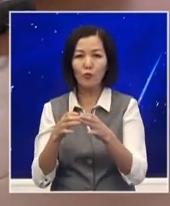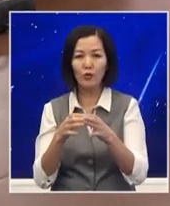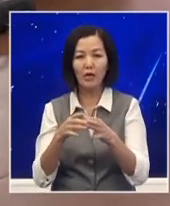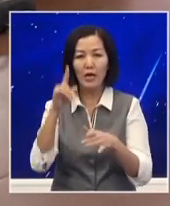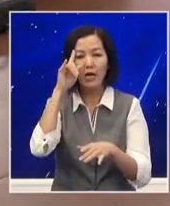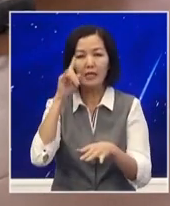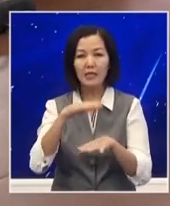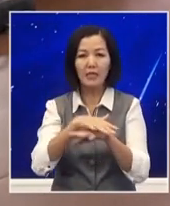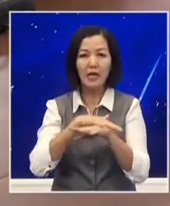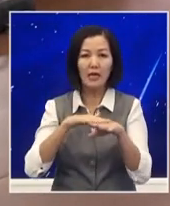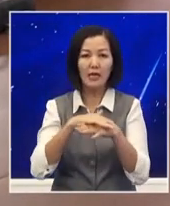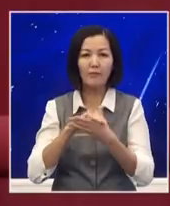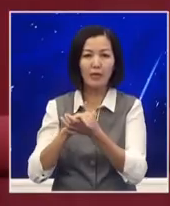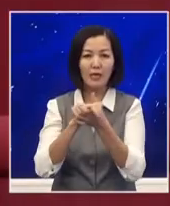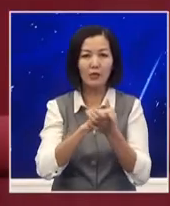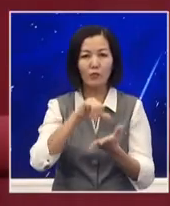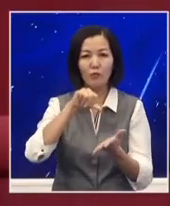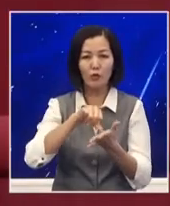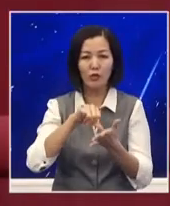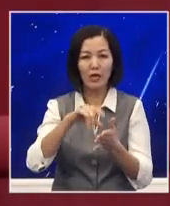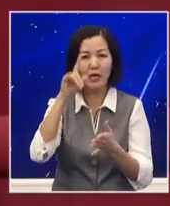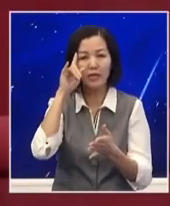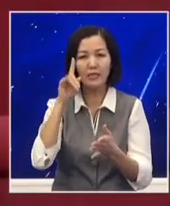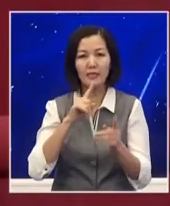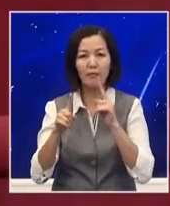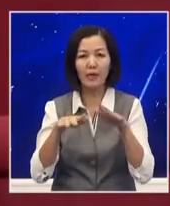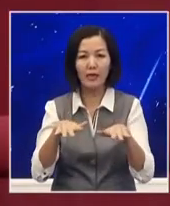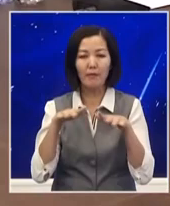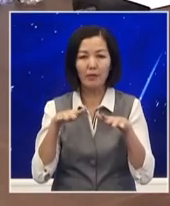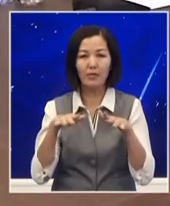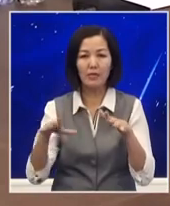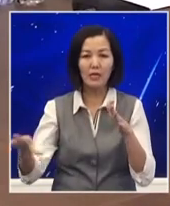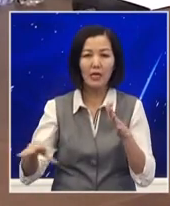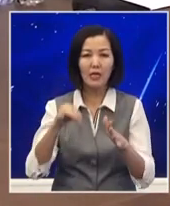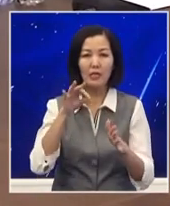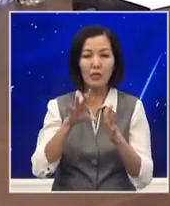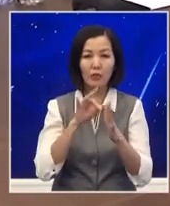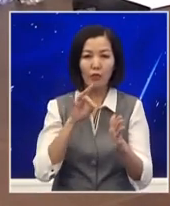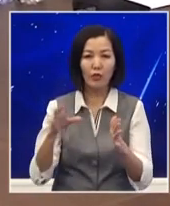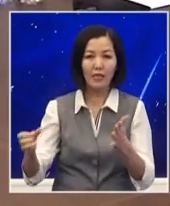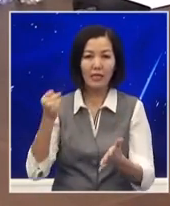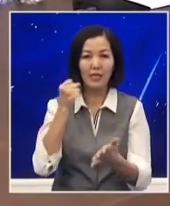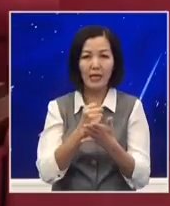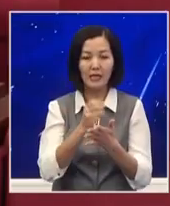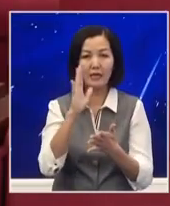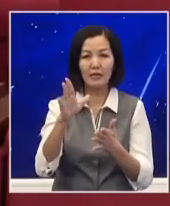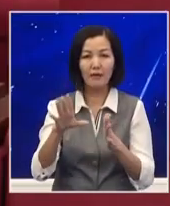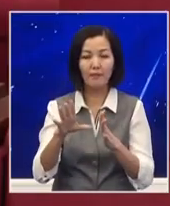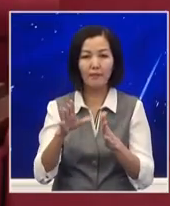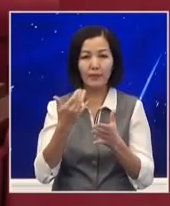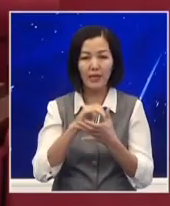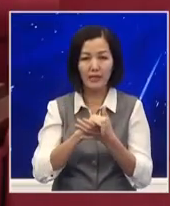оның еліміздің Қазақстан халқы ассамблеясы мүшелігіне және еліміздің парламенті мәжілісі депутаттығына лайықты үміткер деп